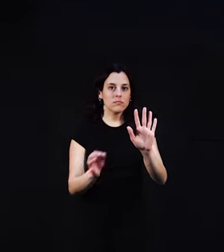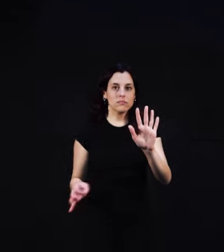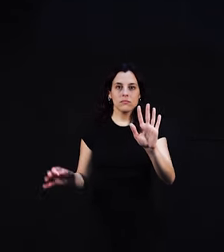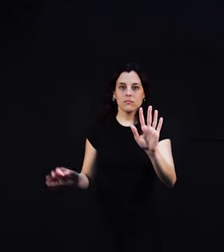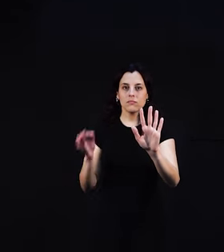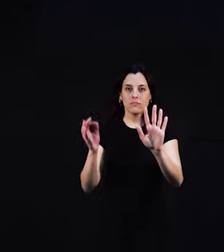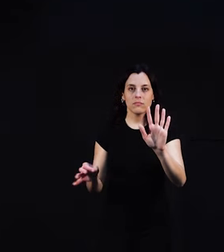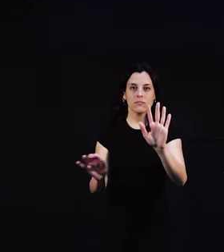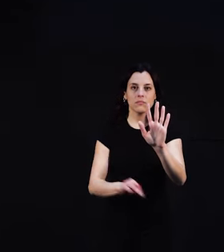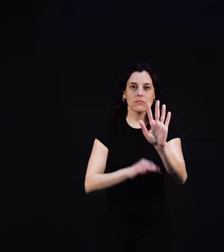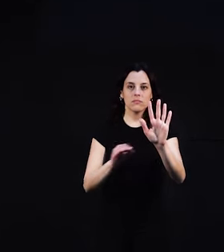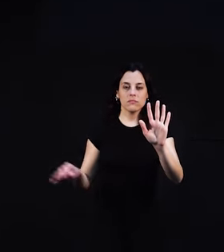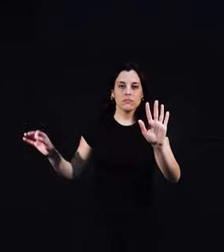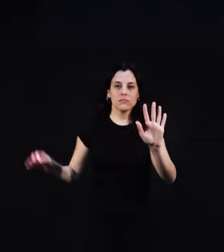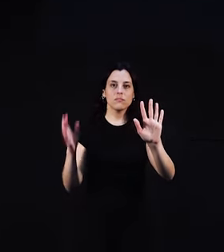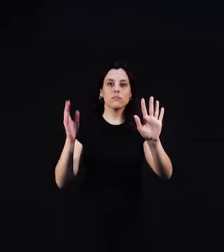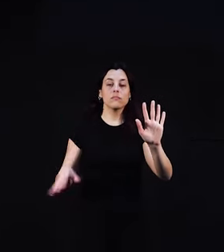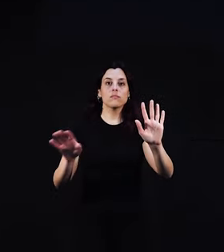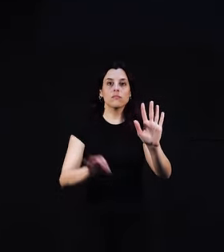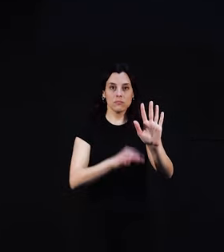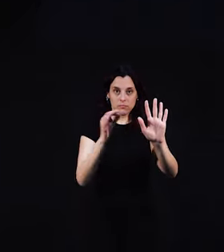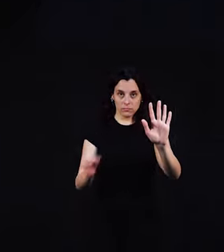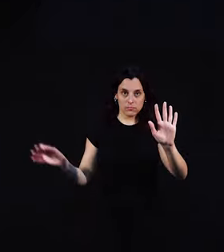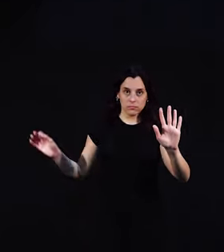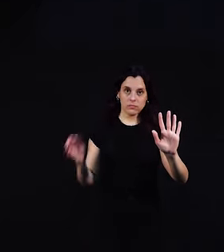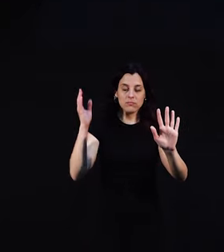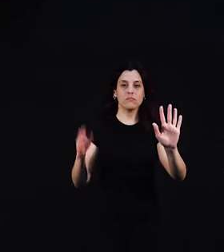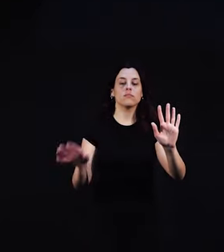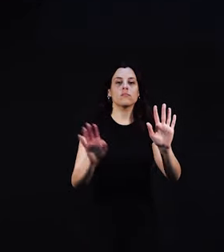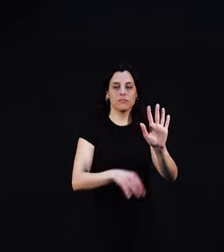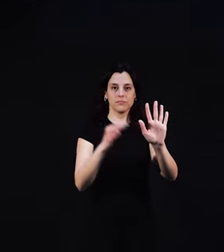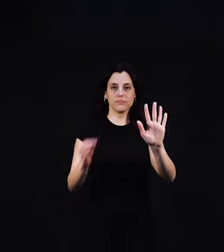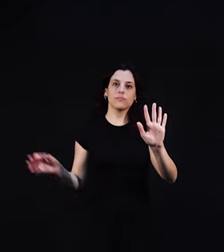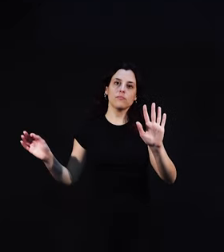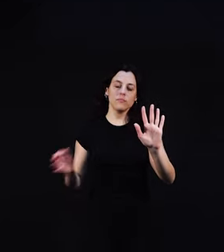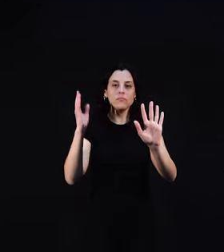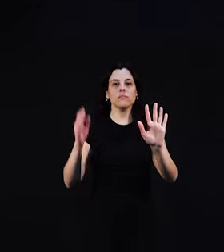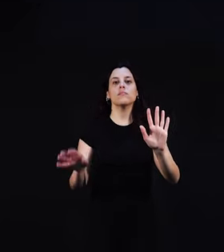Ja sóc, sóc aquí, ja he tornat.